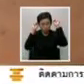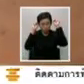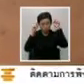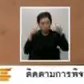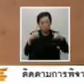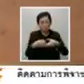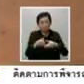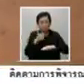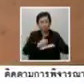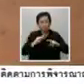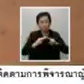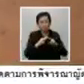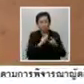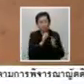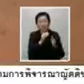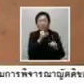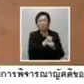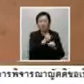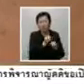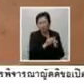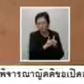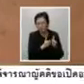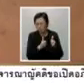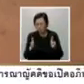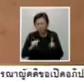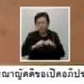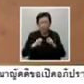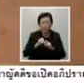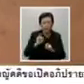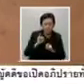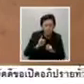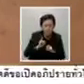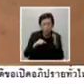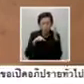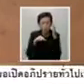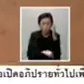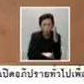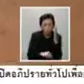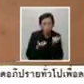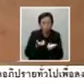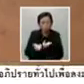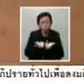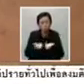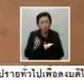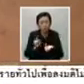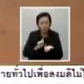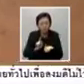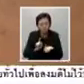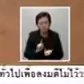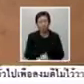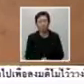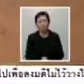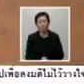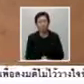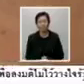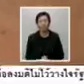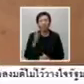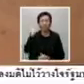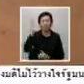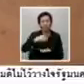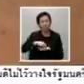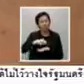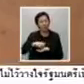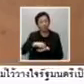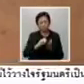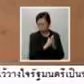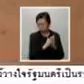รัฐมนตรีบริหารราชการแผ่นดินเกิดความเสียหายอะไรเกิดทุจริตประพฤติมิชอบอย่างไรท่านเสรีสามารถเอามาพูด